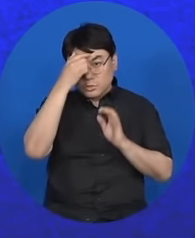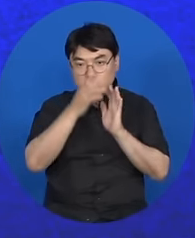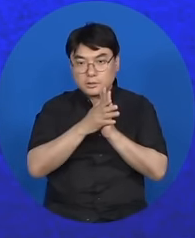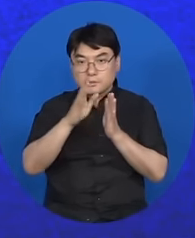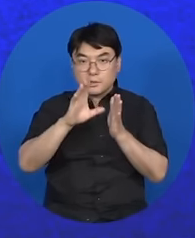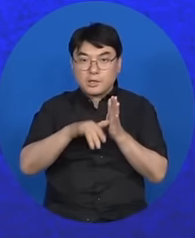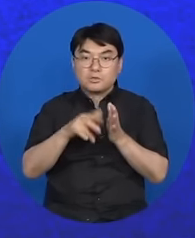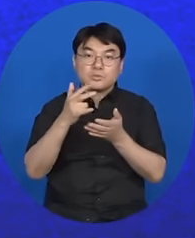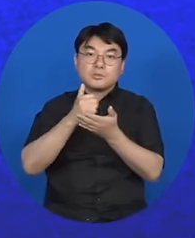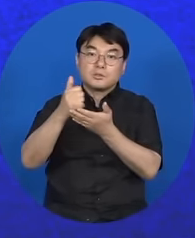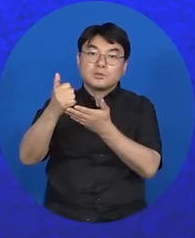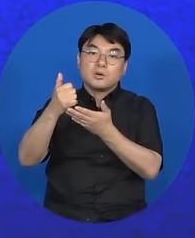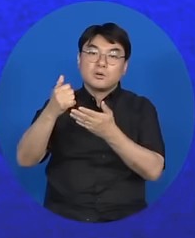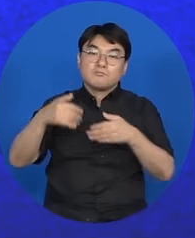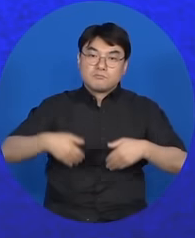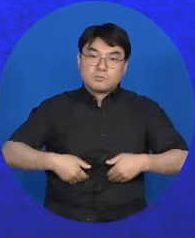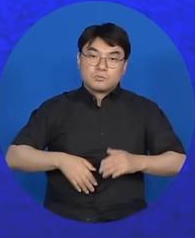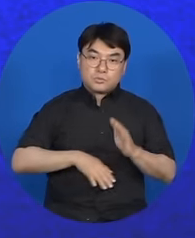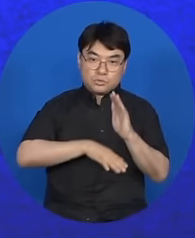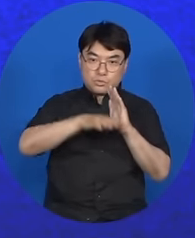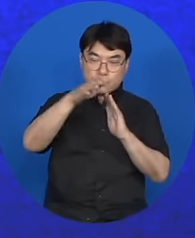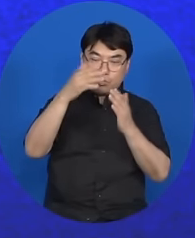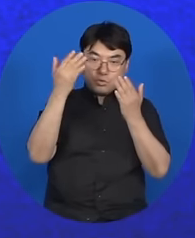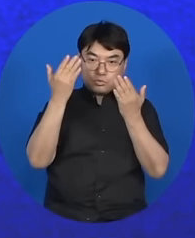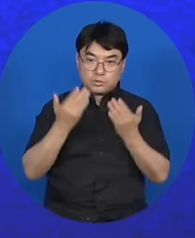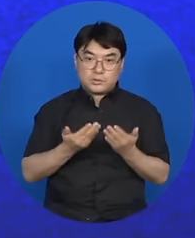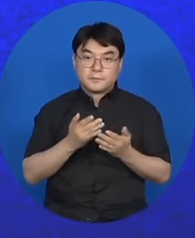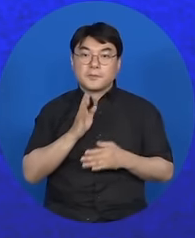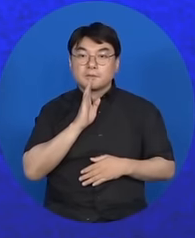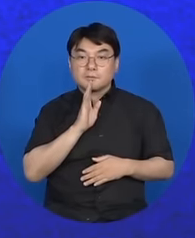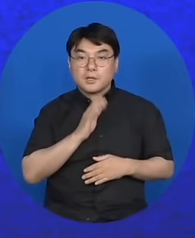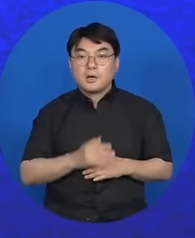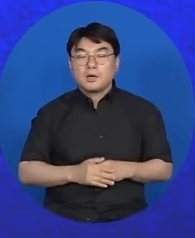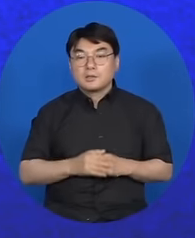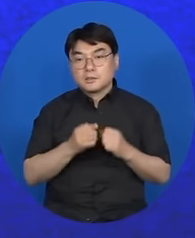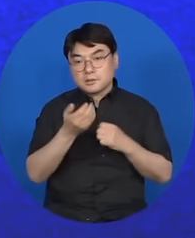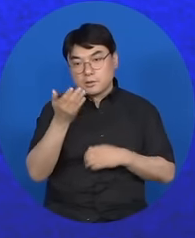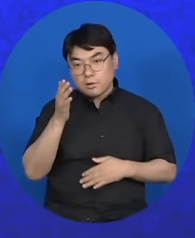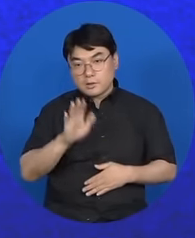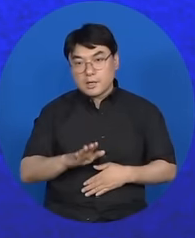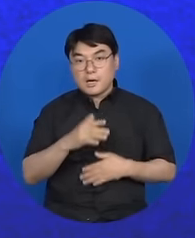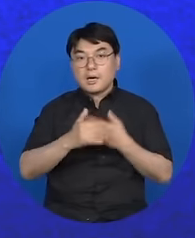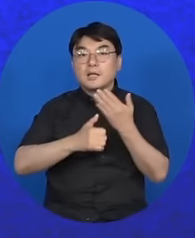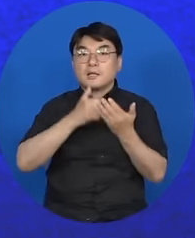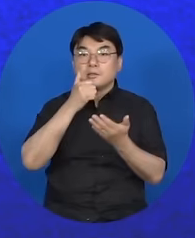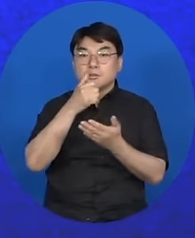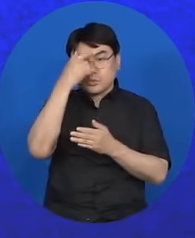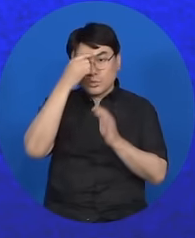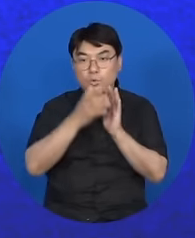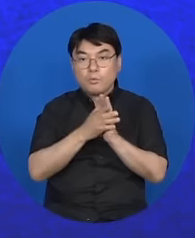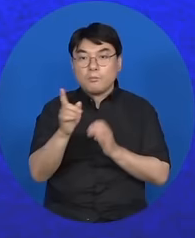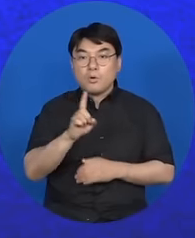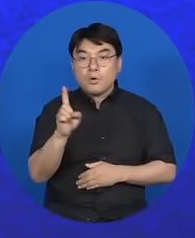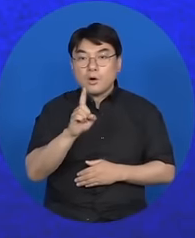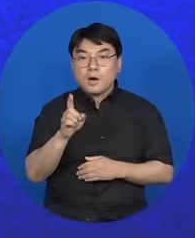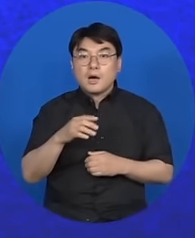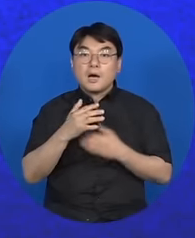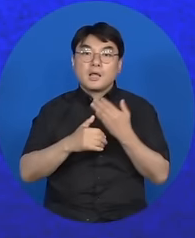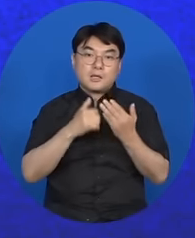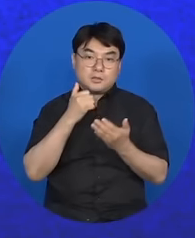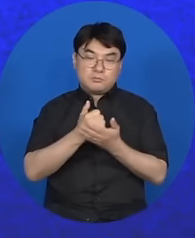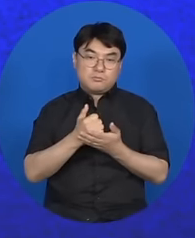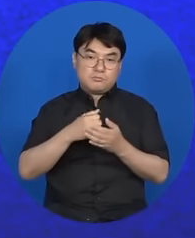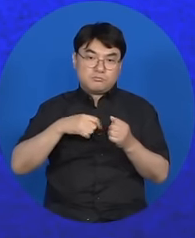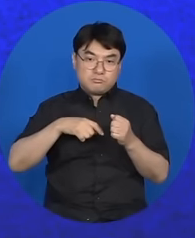들으시고 우리에게 필요를 채워주시지요. 그러나 근본적으로 기도는 무엇이죠? 하나님을 내 뜻에 굴복시키는 시도가